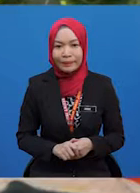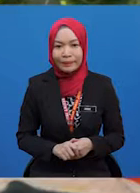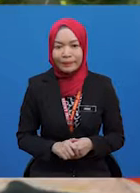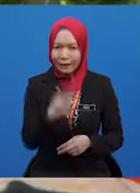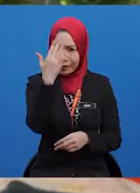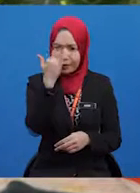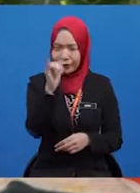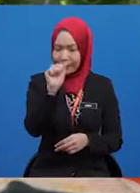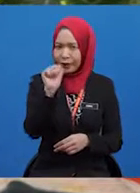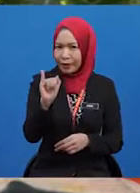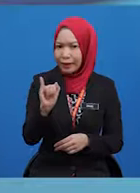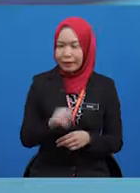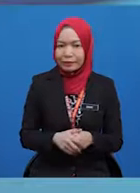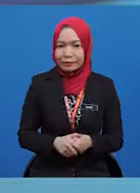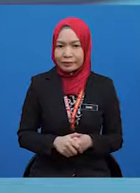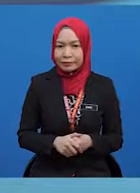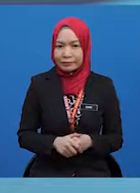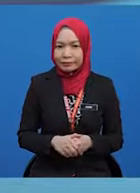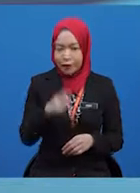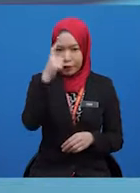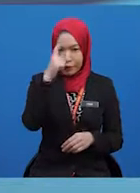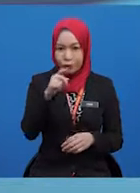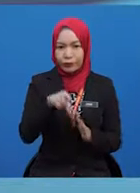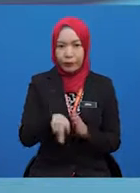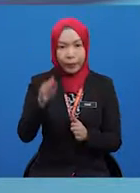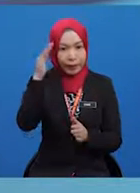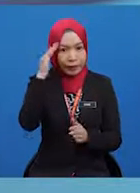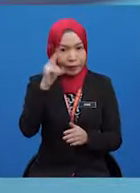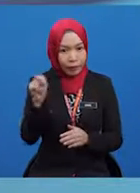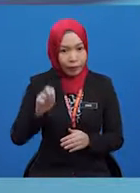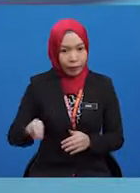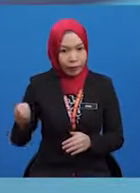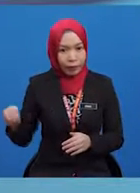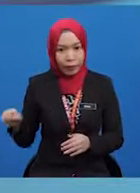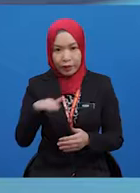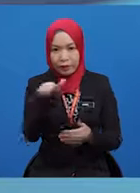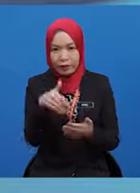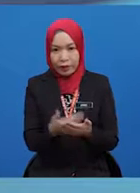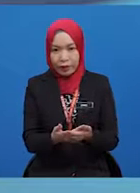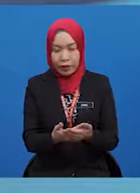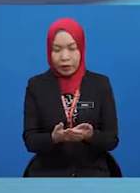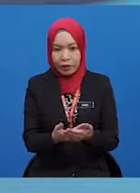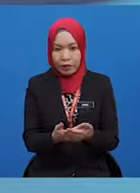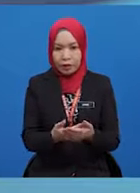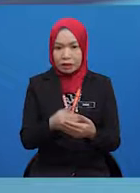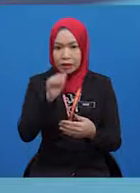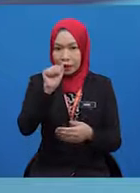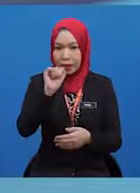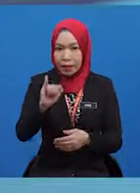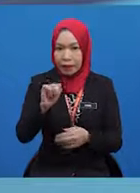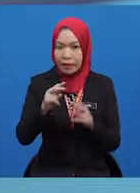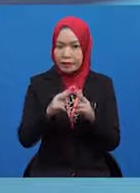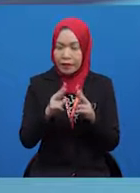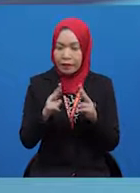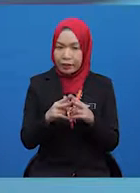Kenapa Adobe Illustrator? Untuk pengetahuan murid-murid semua, perisian Adobe Illustrator sangat